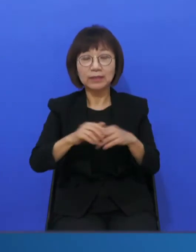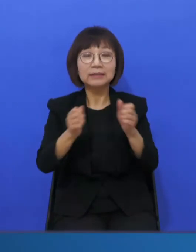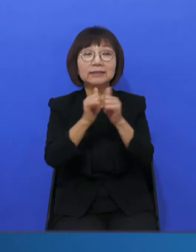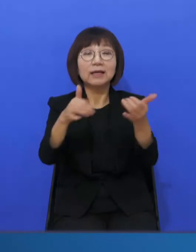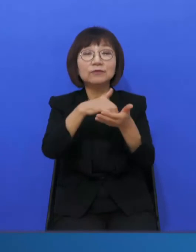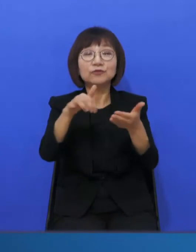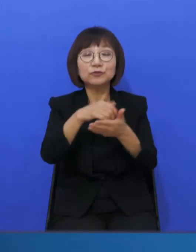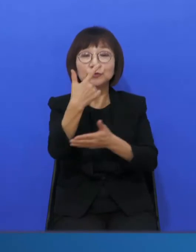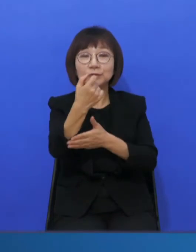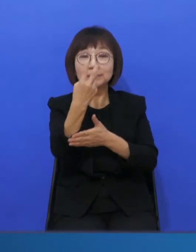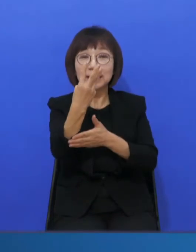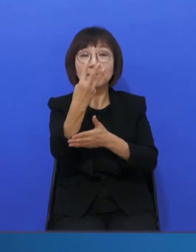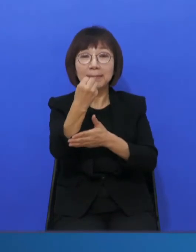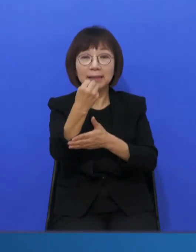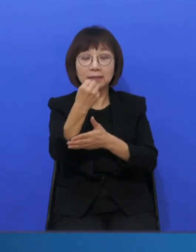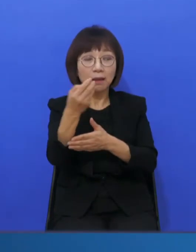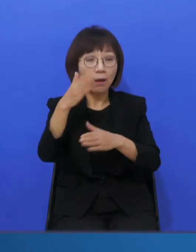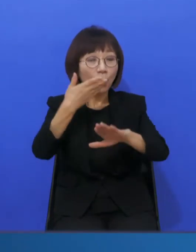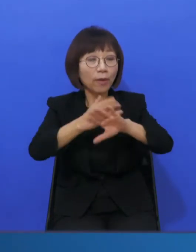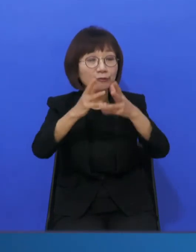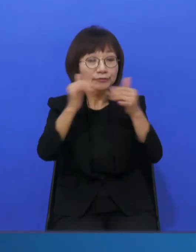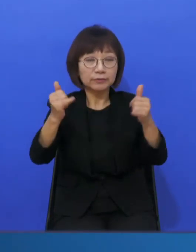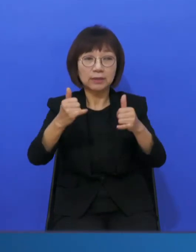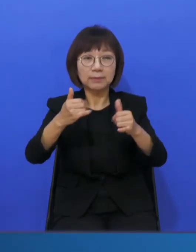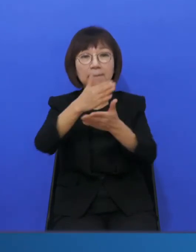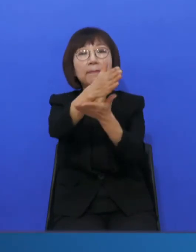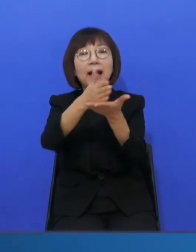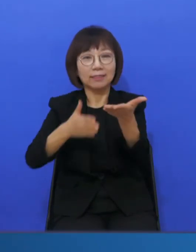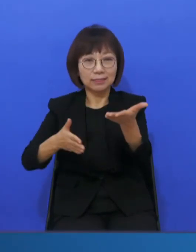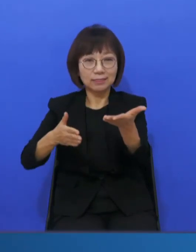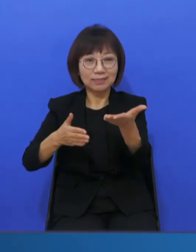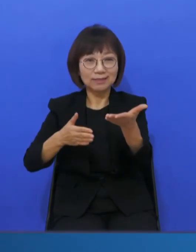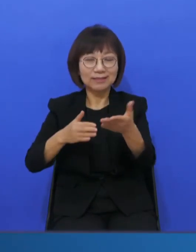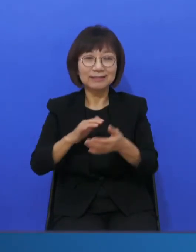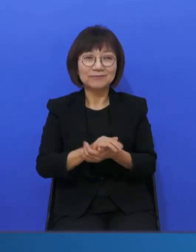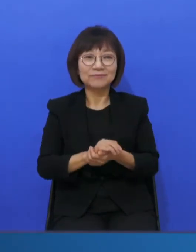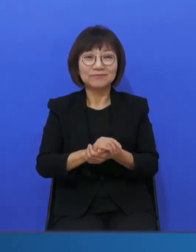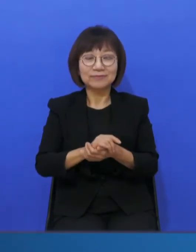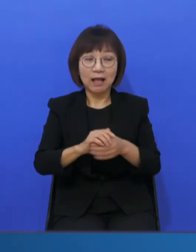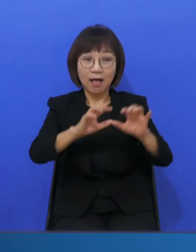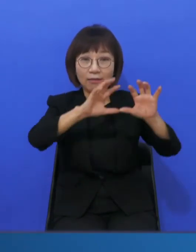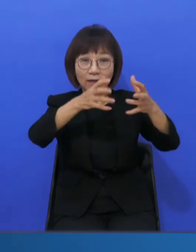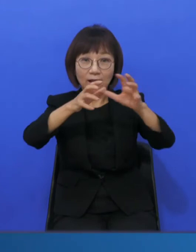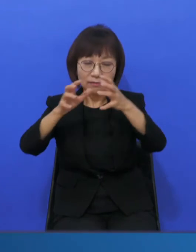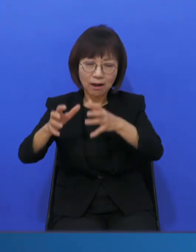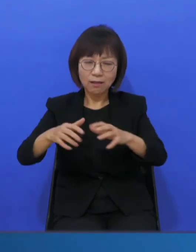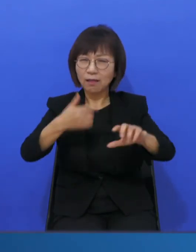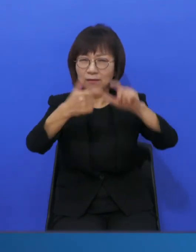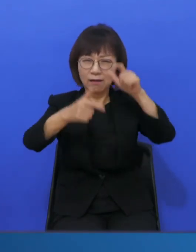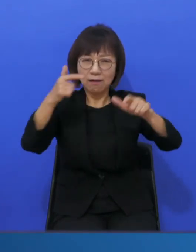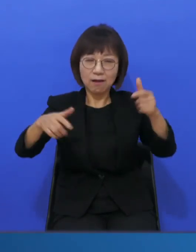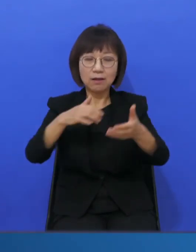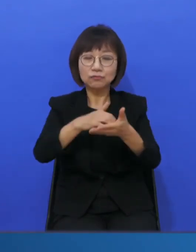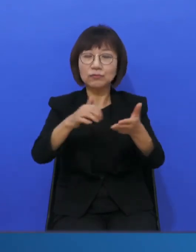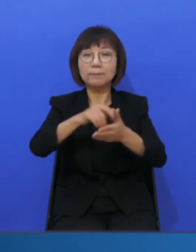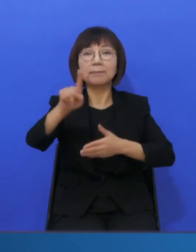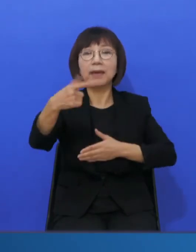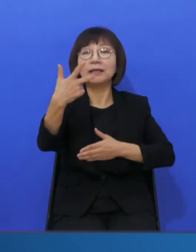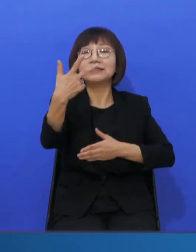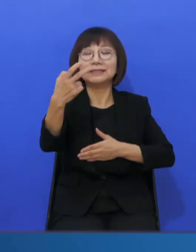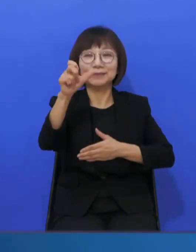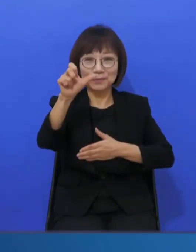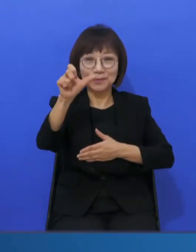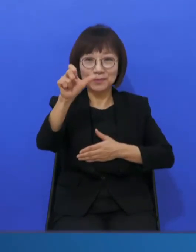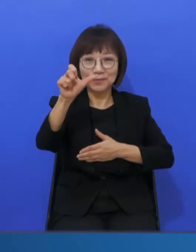63만 명이지만 외국인이 인구의 절반가량을 차지하고 있으며 이들의 국적도 약 175개국으로